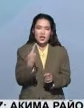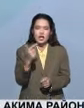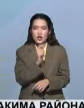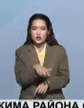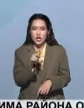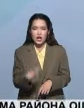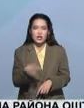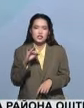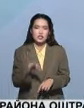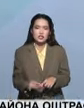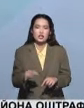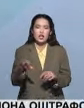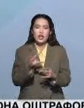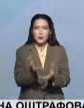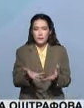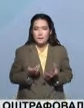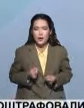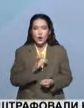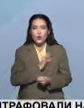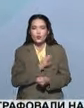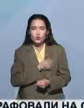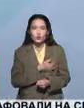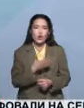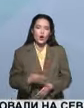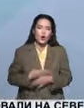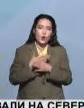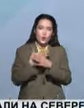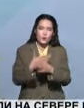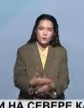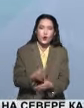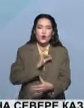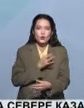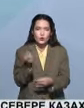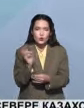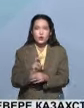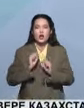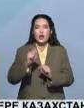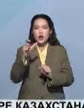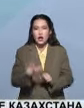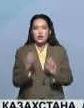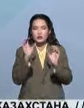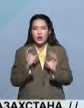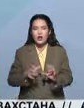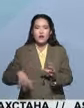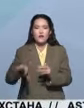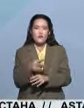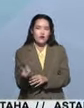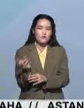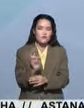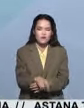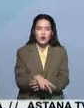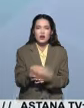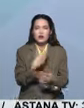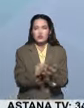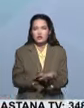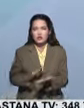и получают юридическую помощь. А юристы приходят, медиаторы и адвокаты приходят, и тут разъяснения